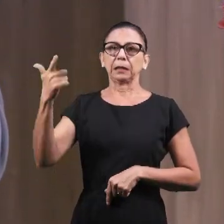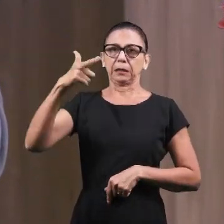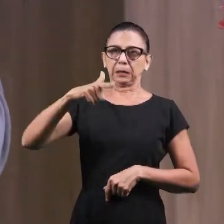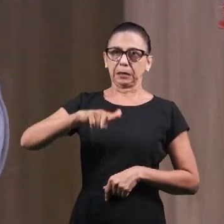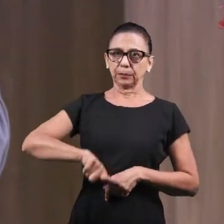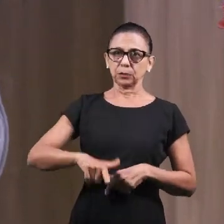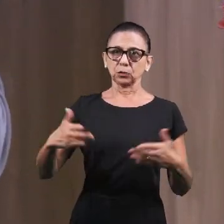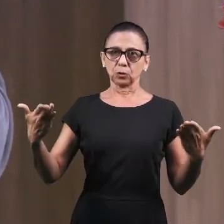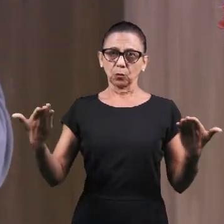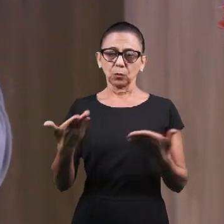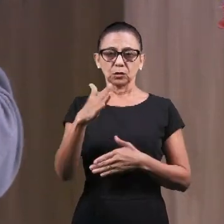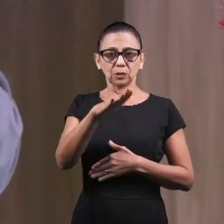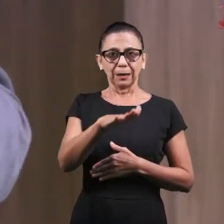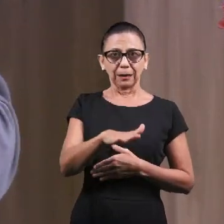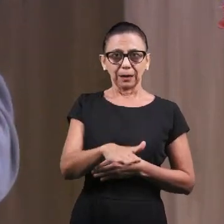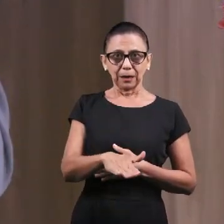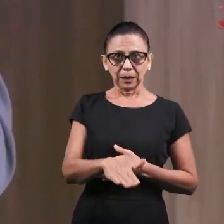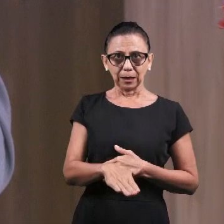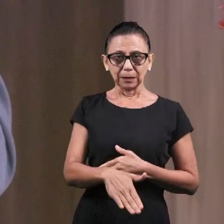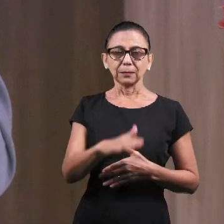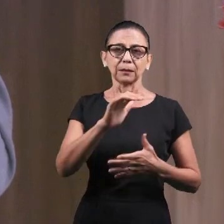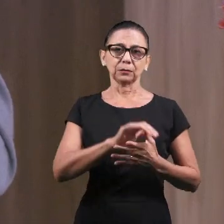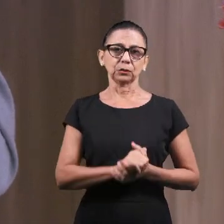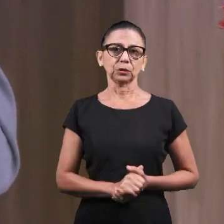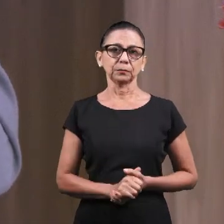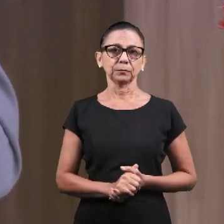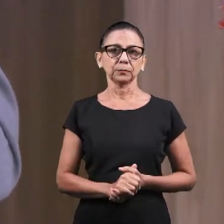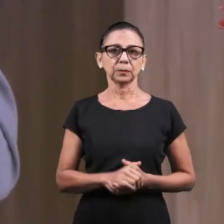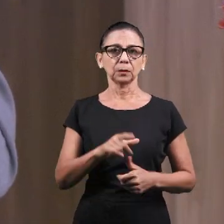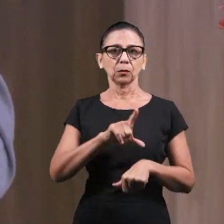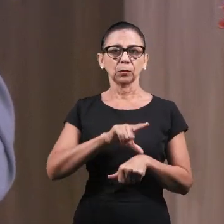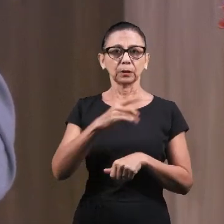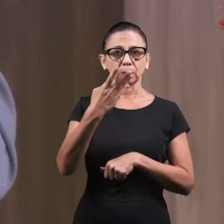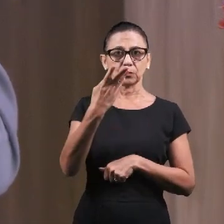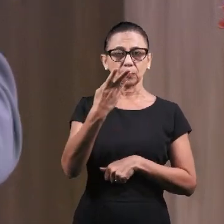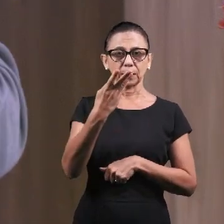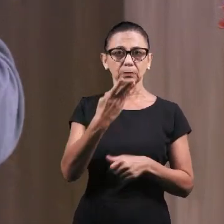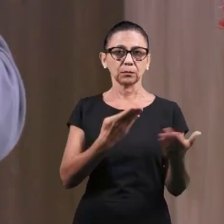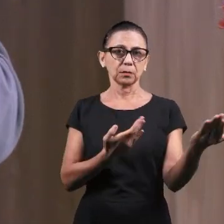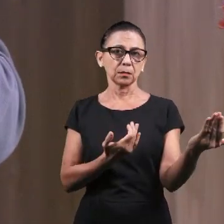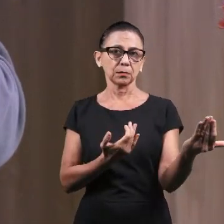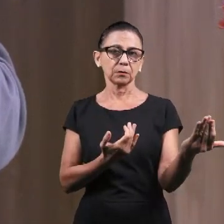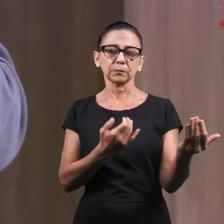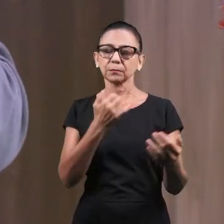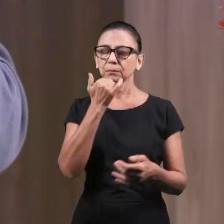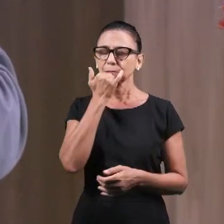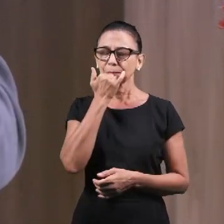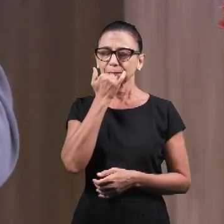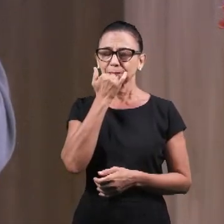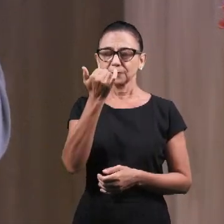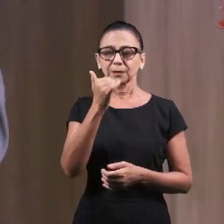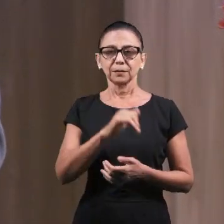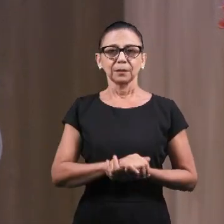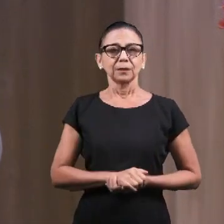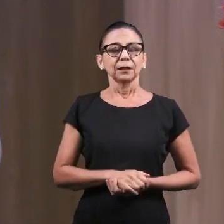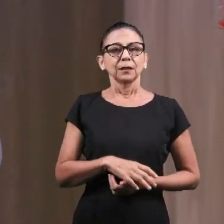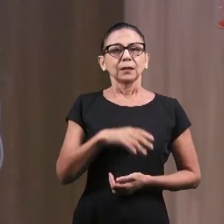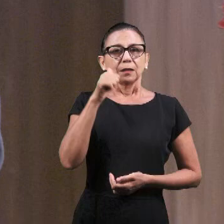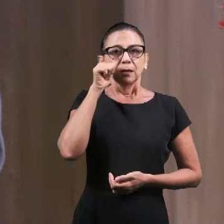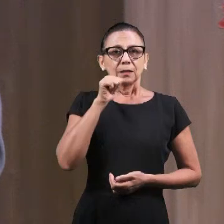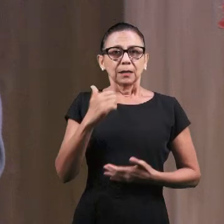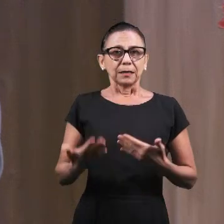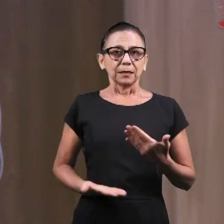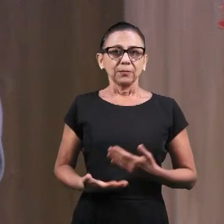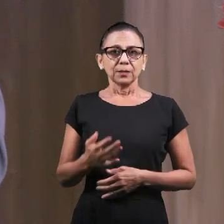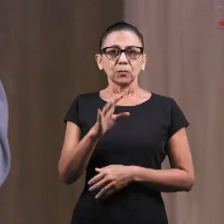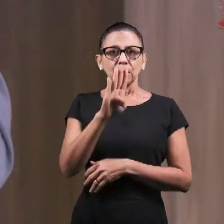À 16h pour les dames et 17h pour les jeunes, horaire brésilien. À 19h, nous